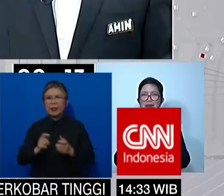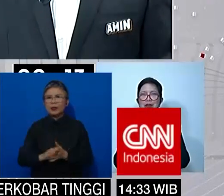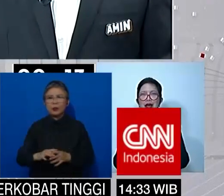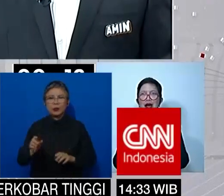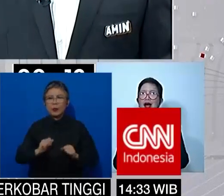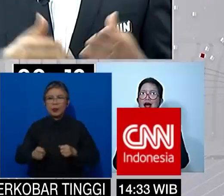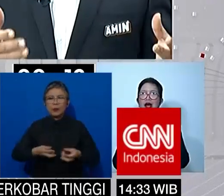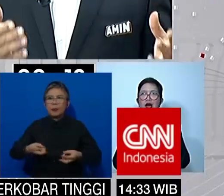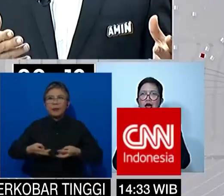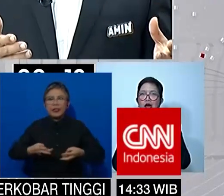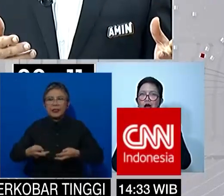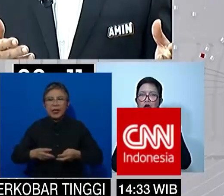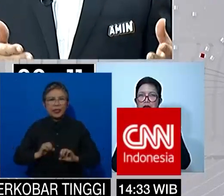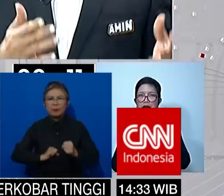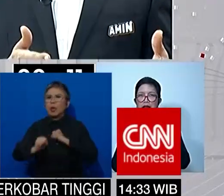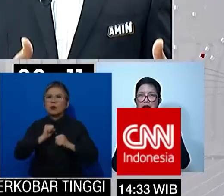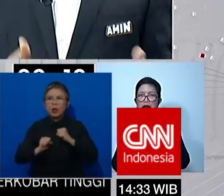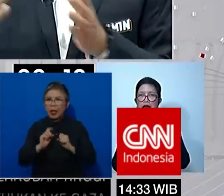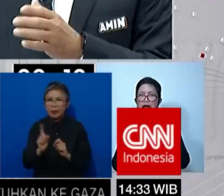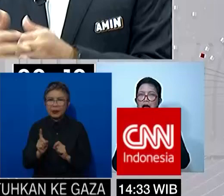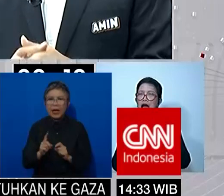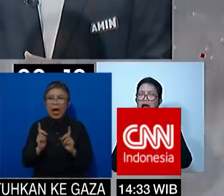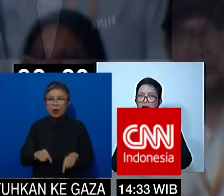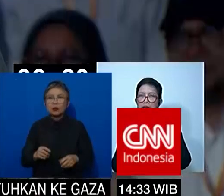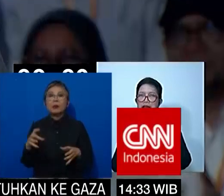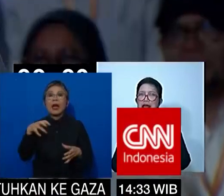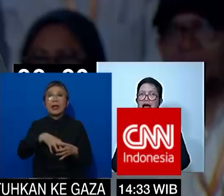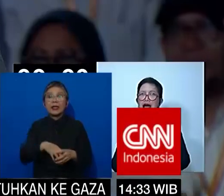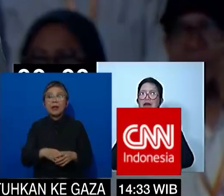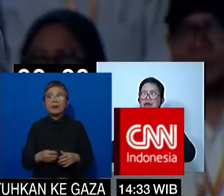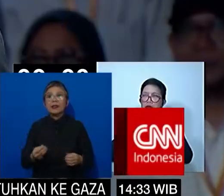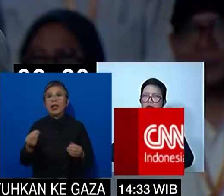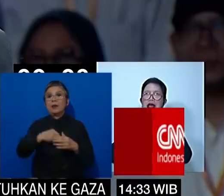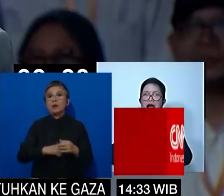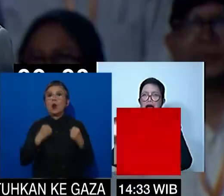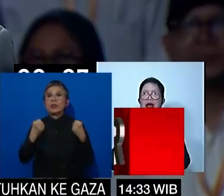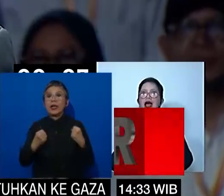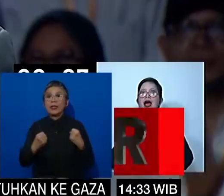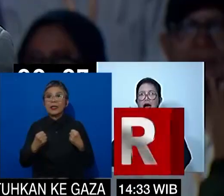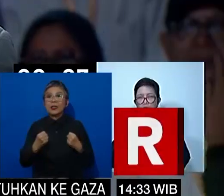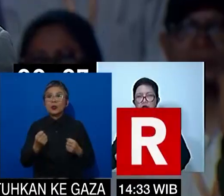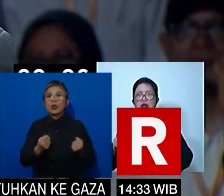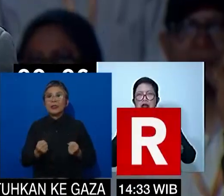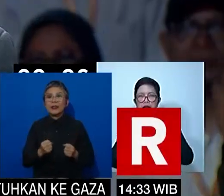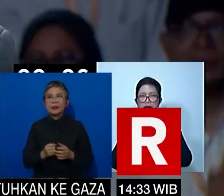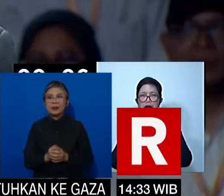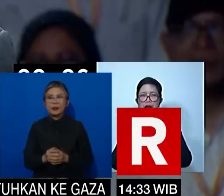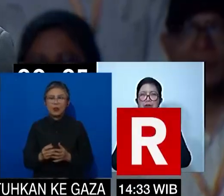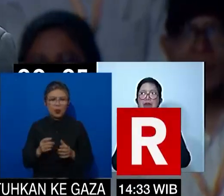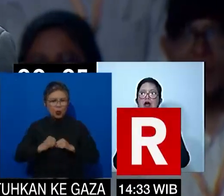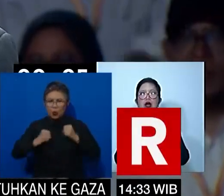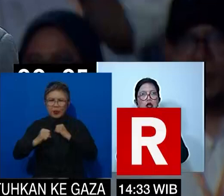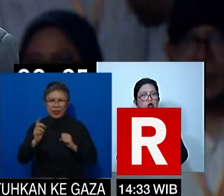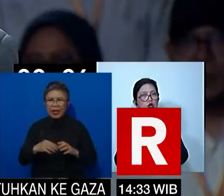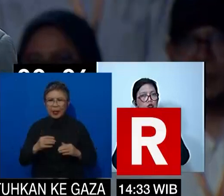bisa berbisnis, tidak bisa berusaha. Karena itu harus berada dalam kekuasaan. Kekuasaan lebih dari soal bisnis, kekuasaan